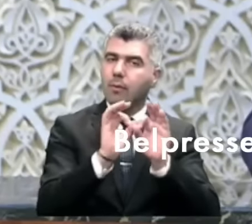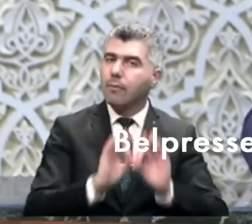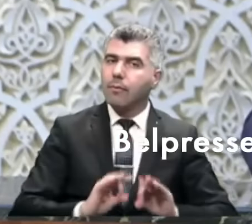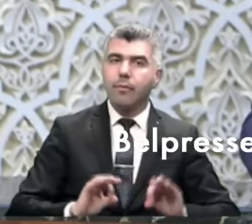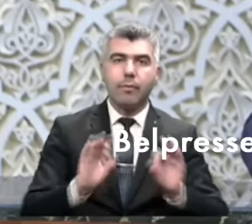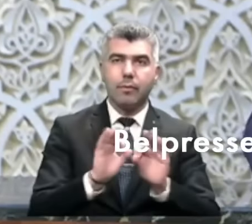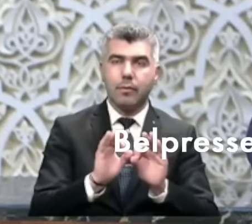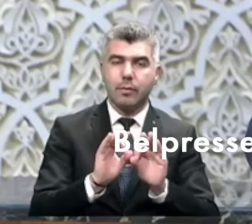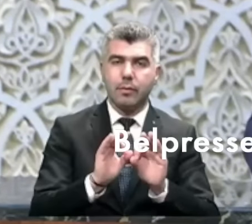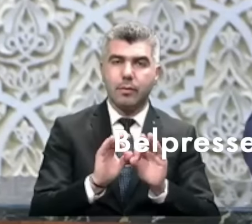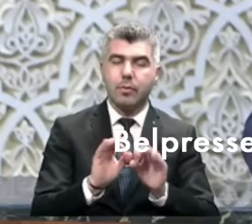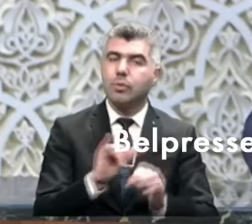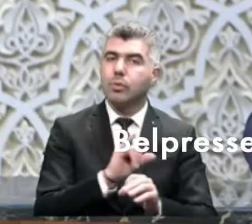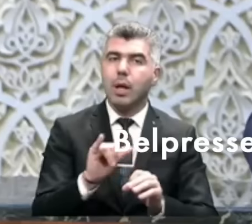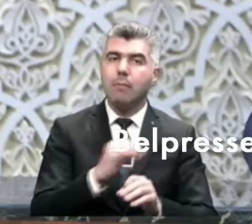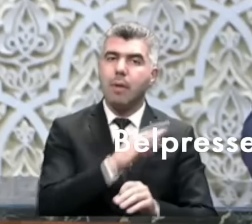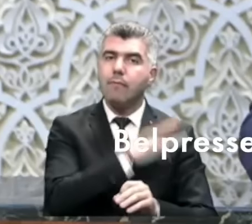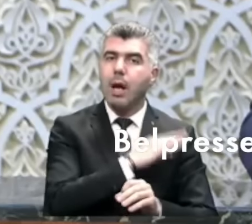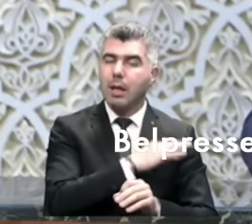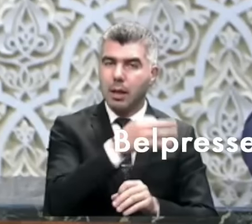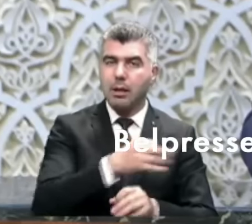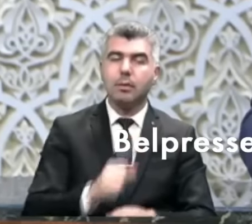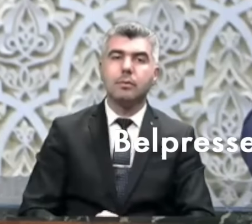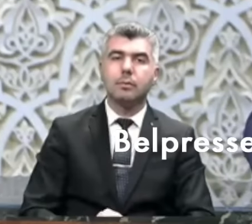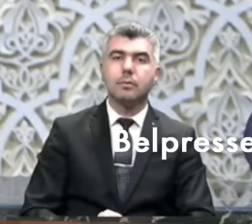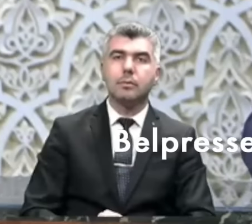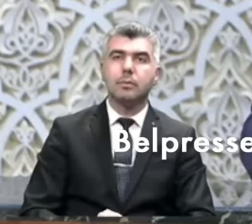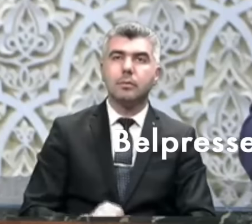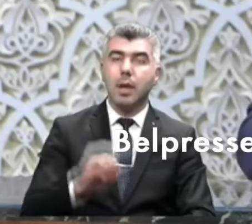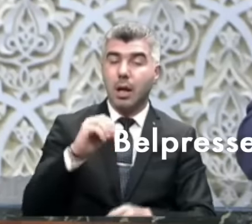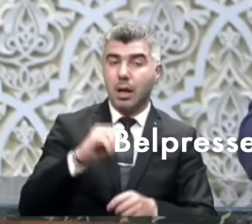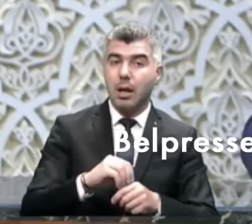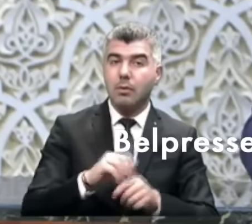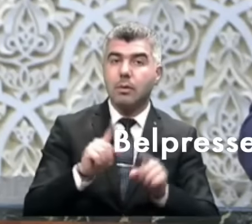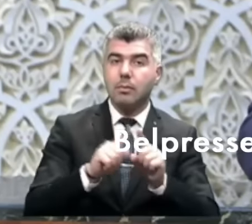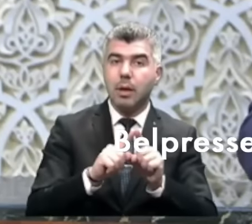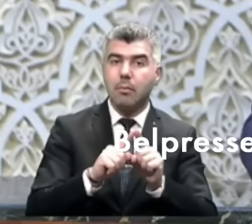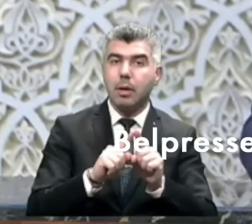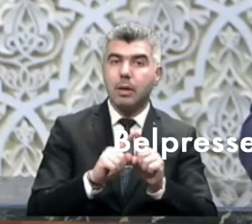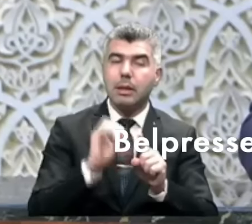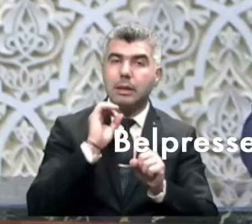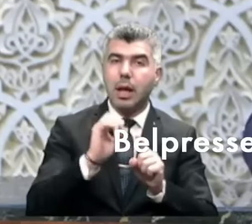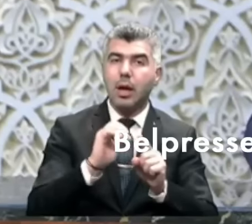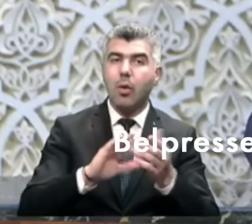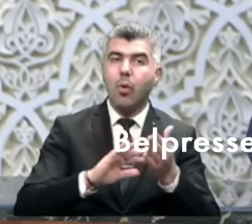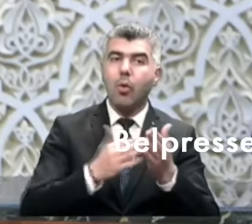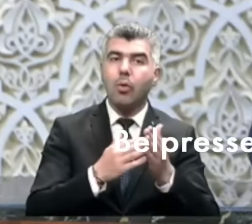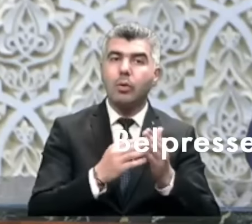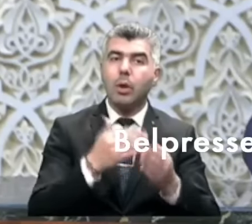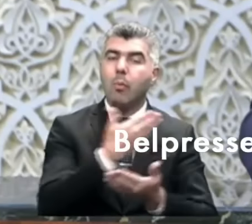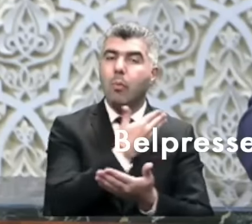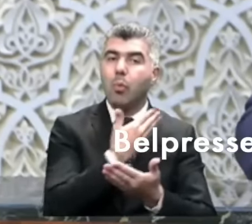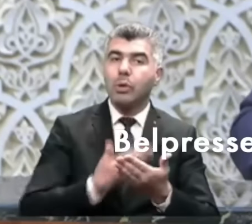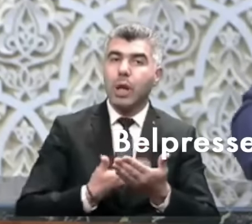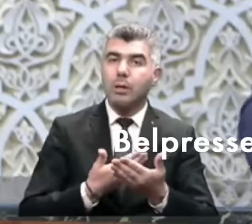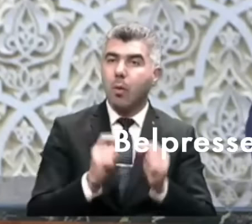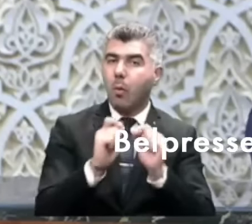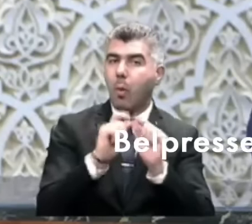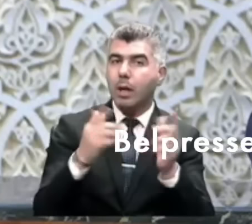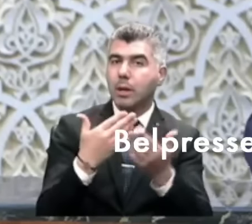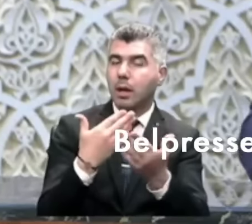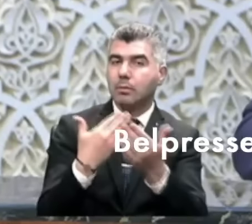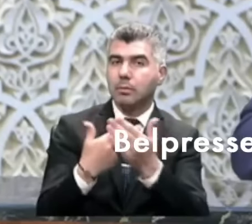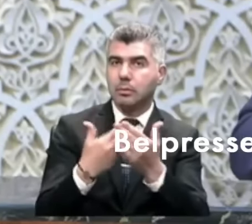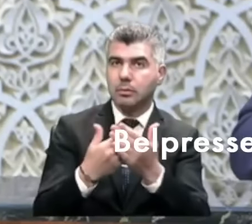عقيم لن يقدم يؤخر وكذلك للحفاظ على صوره هذه المؤسسه الدستوريه ولكن